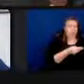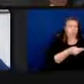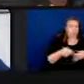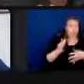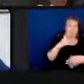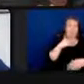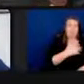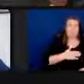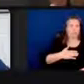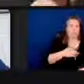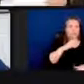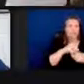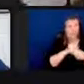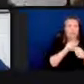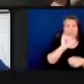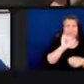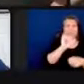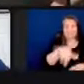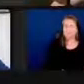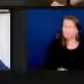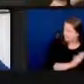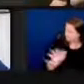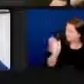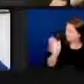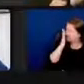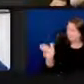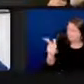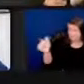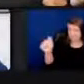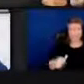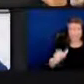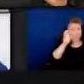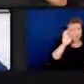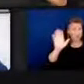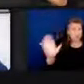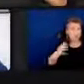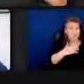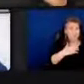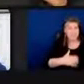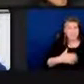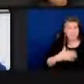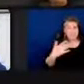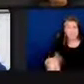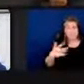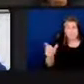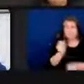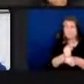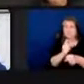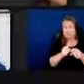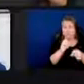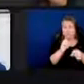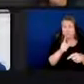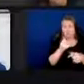شرف لي أن أكون جزء من هذه المبادرة. شكرا لك دكتورة بوش.